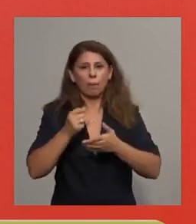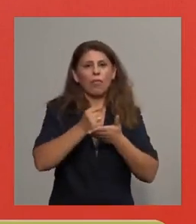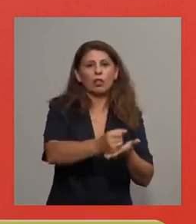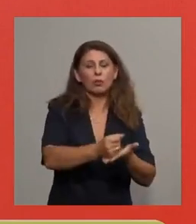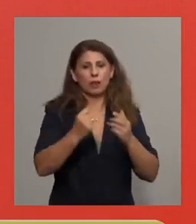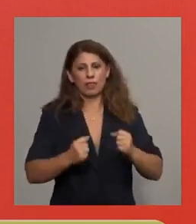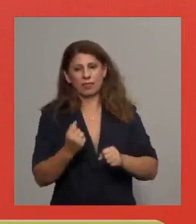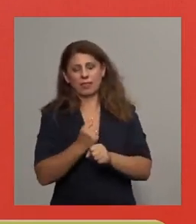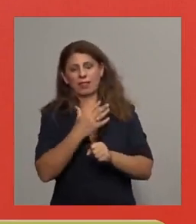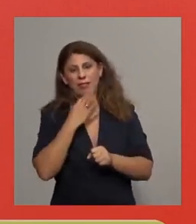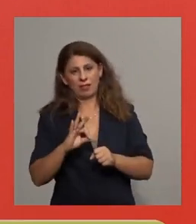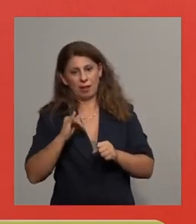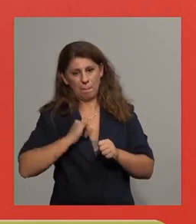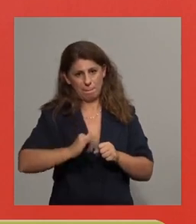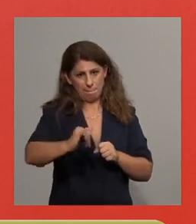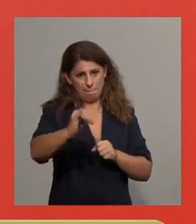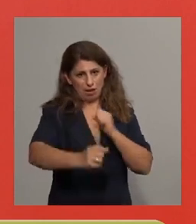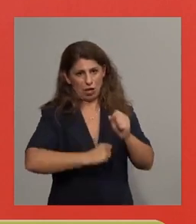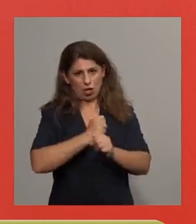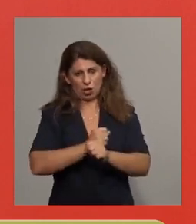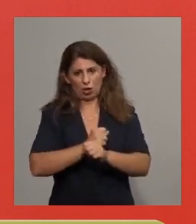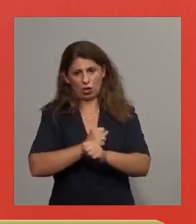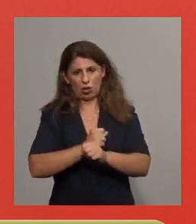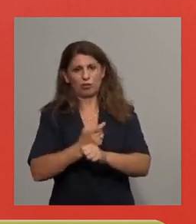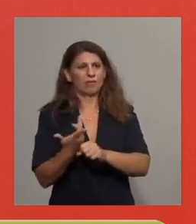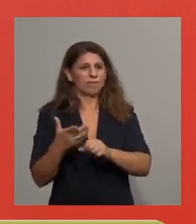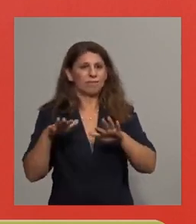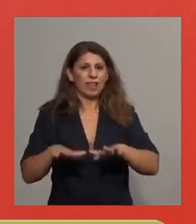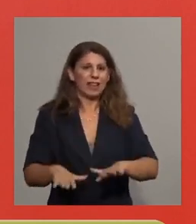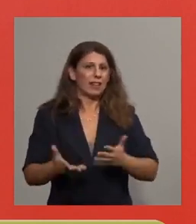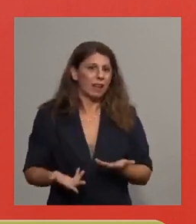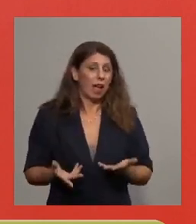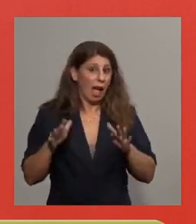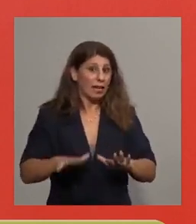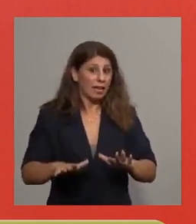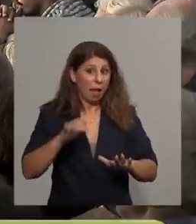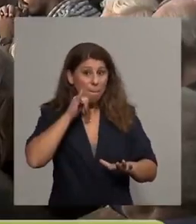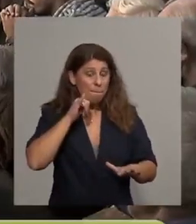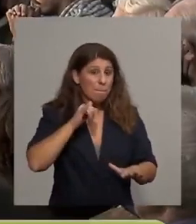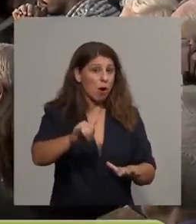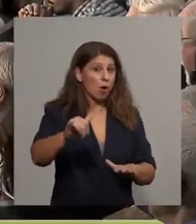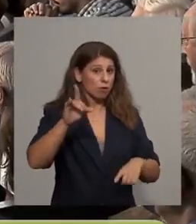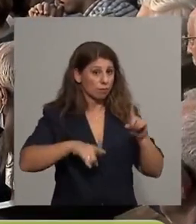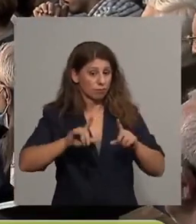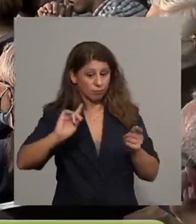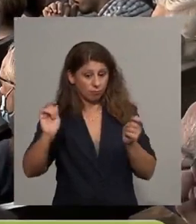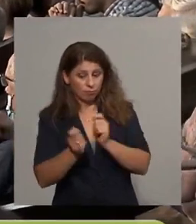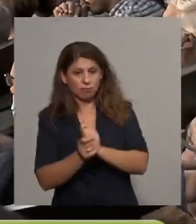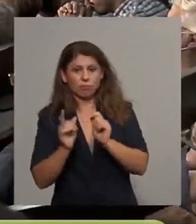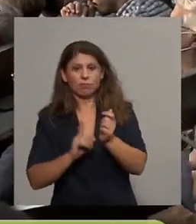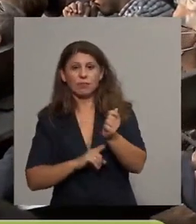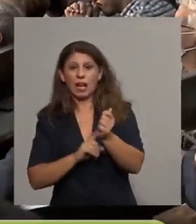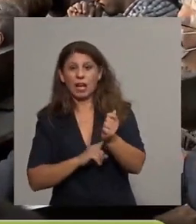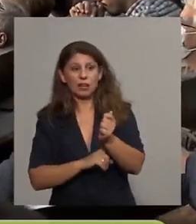θέσεις εργασίας, δηλαδή μακροχρόνιας τελικά ανεργίας, ανεργία που μονιμοποιείται και πλέον παίρνει